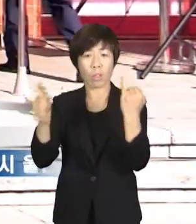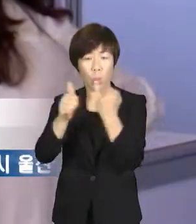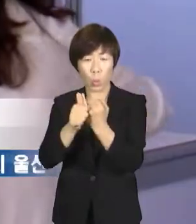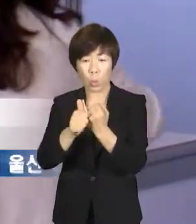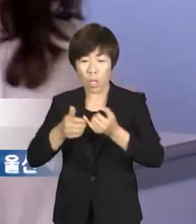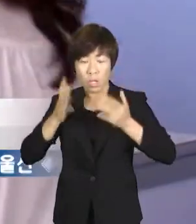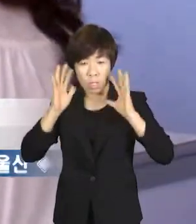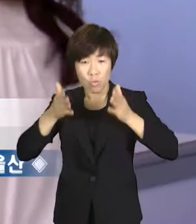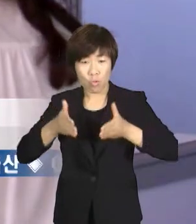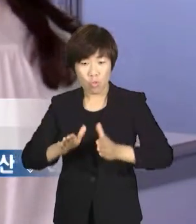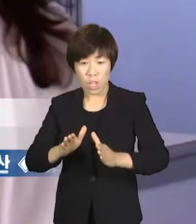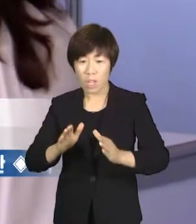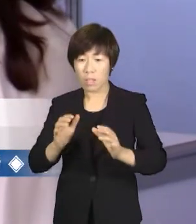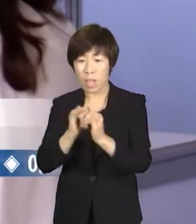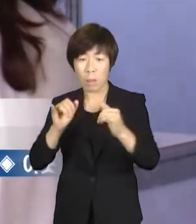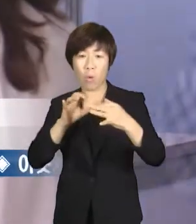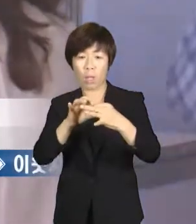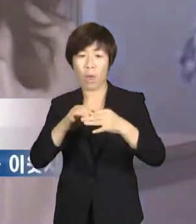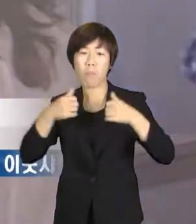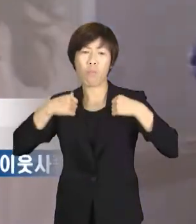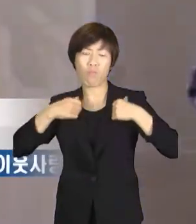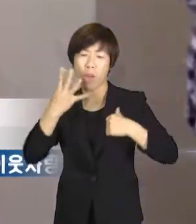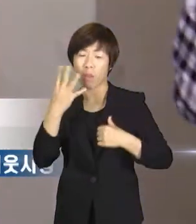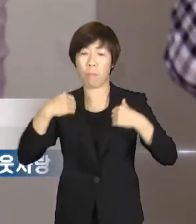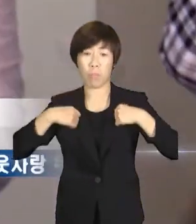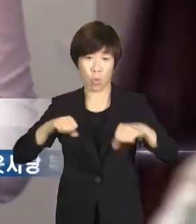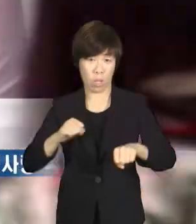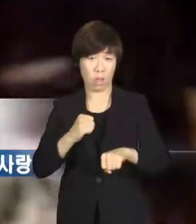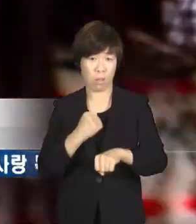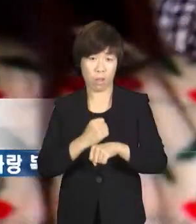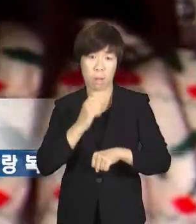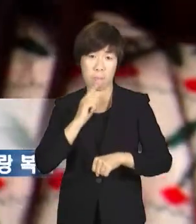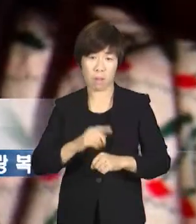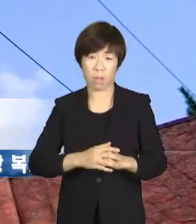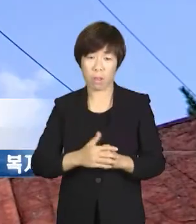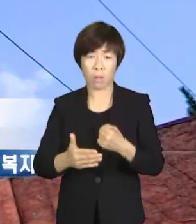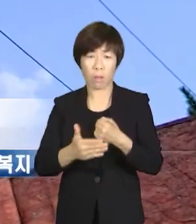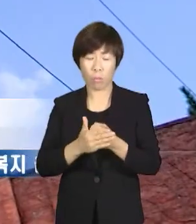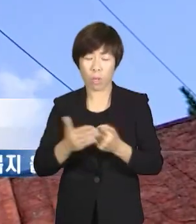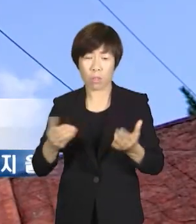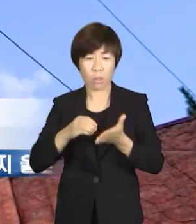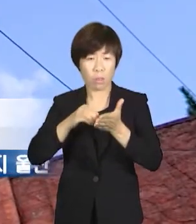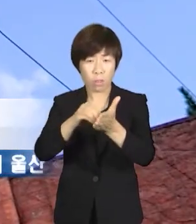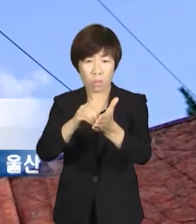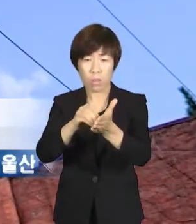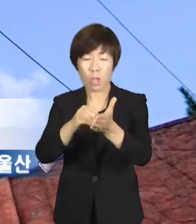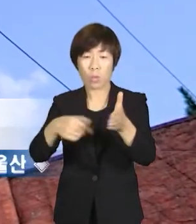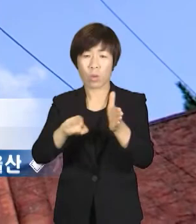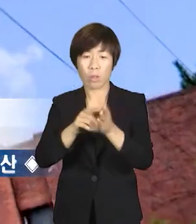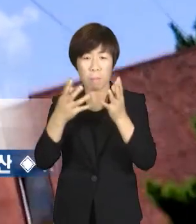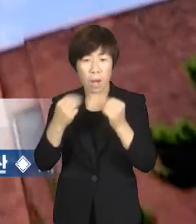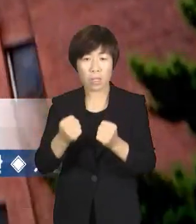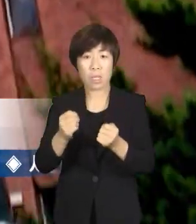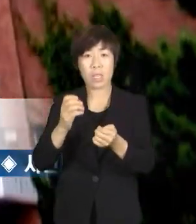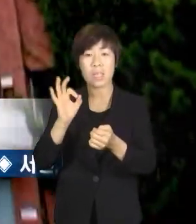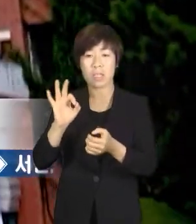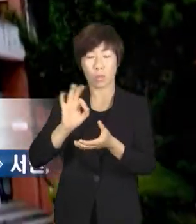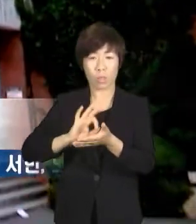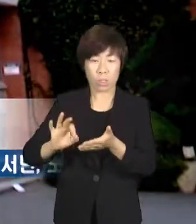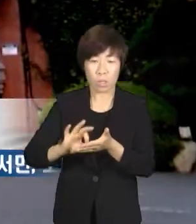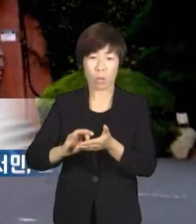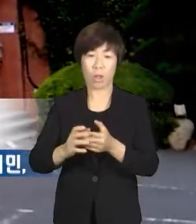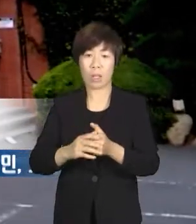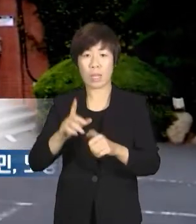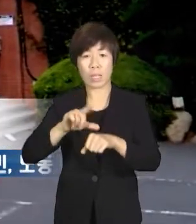인간관계를 포기한 세대라는 뜻인데요. 그만큼 가면 갈수록 취업 스펙 쌓기에 많은 시간과 비용을 투자한다는 것으로